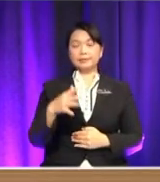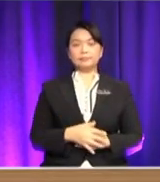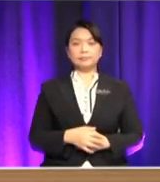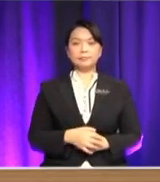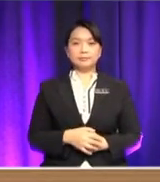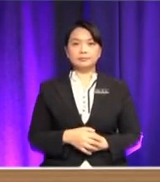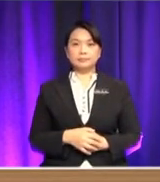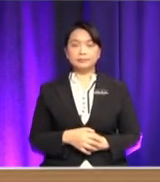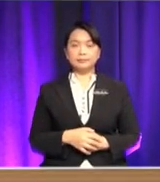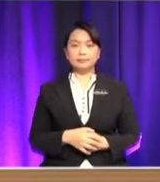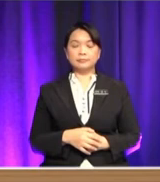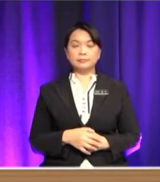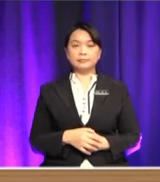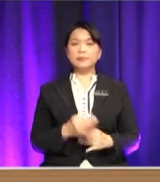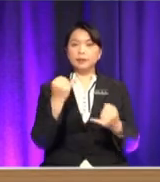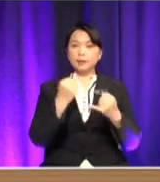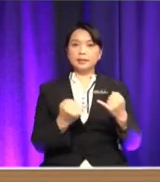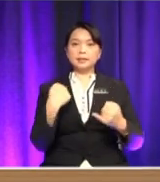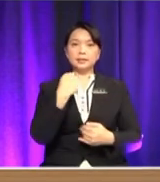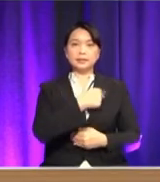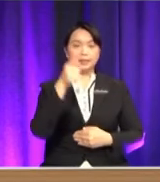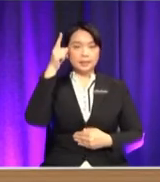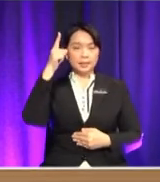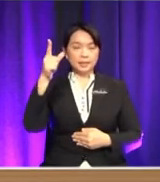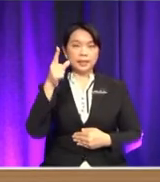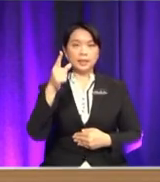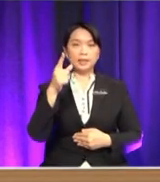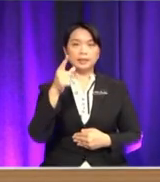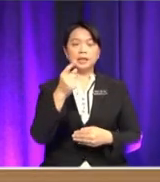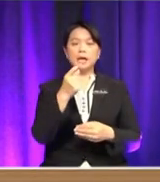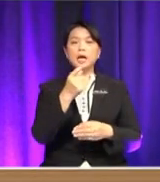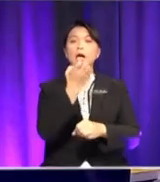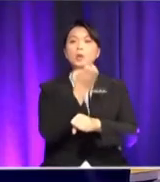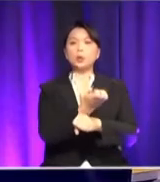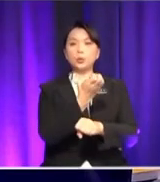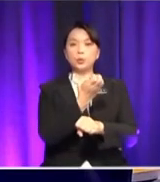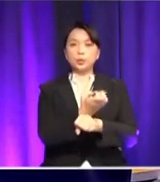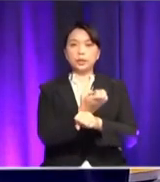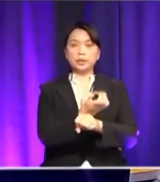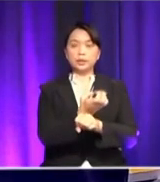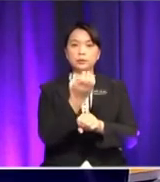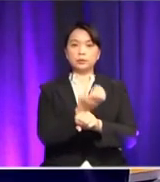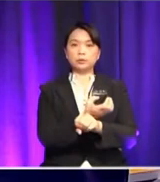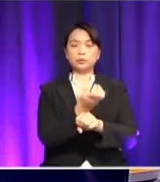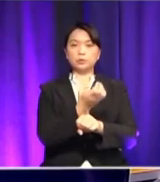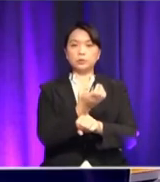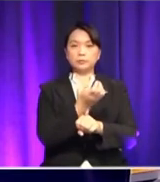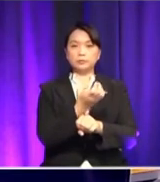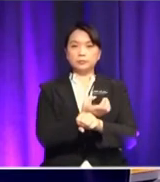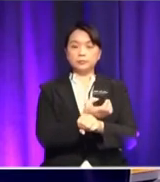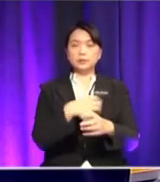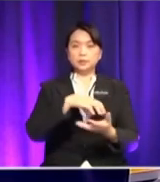dan yang terakhir kita beli lihat konkrit konkrit ialah babi namanya utama campurkan Simin